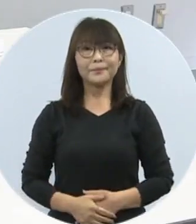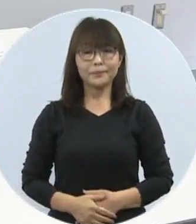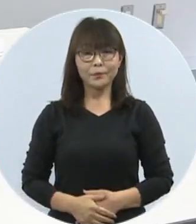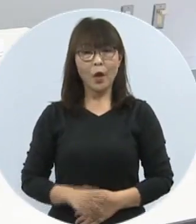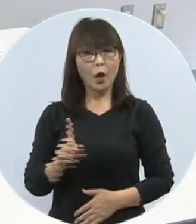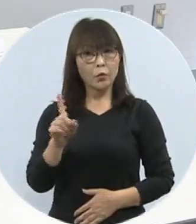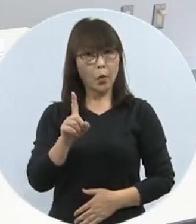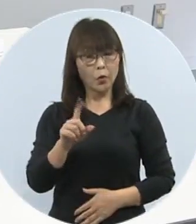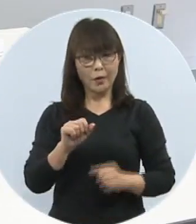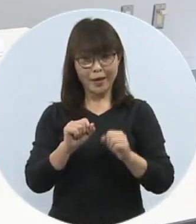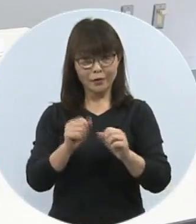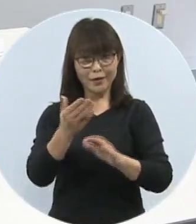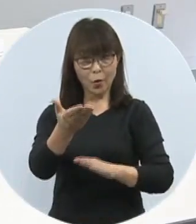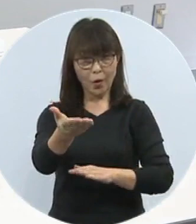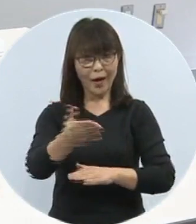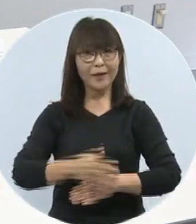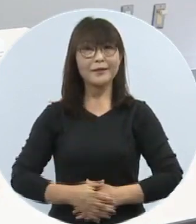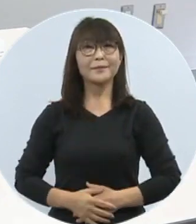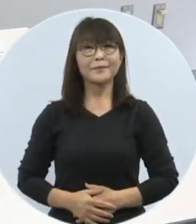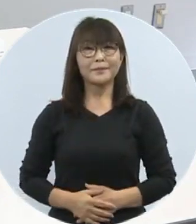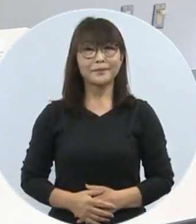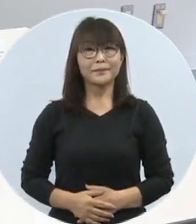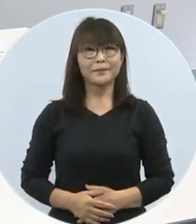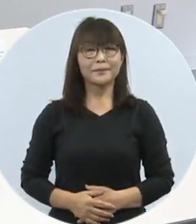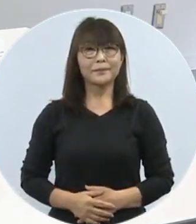どのように実験進めていきますか？ はい、